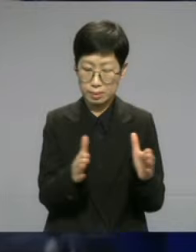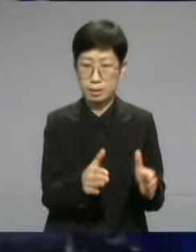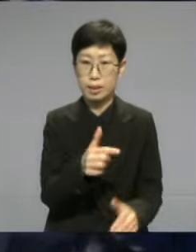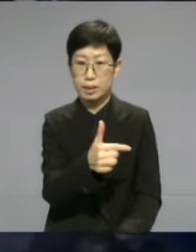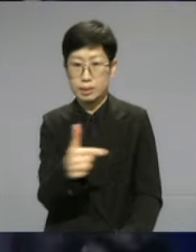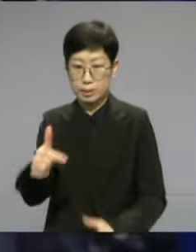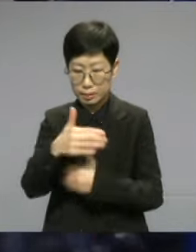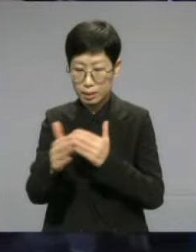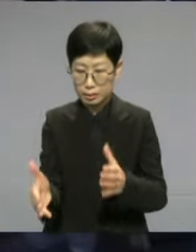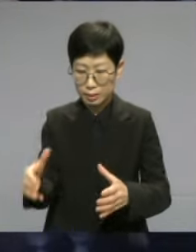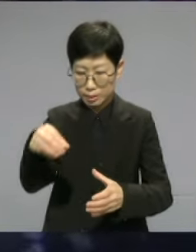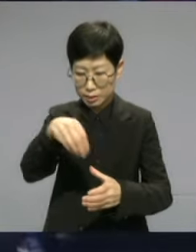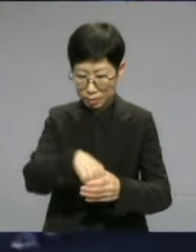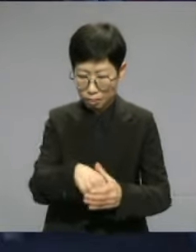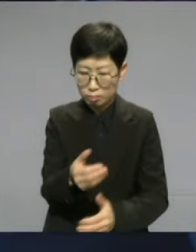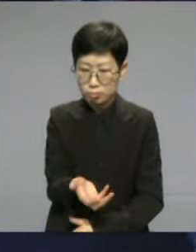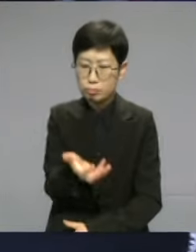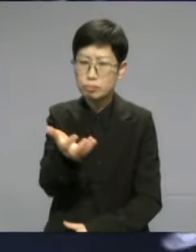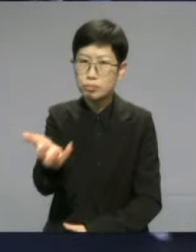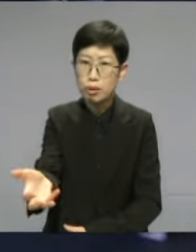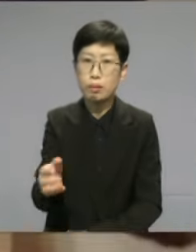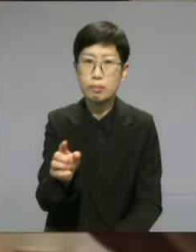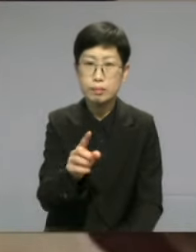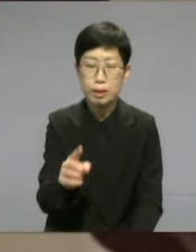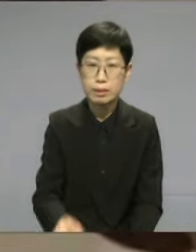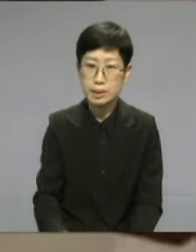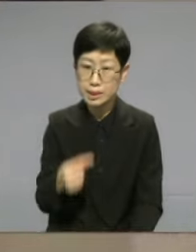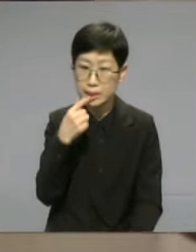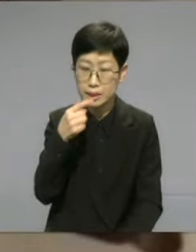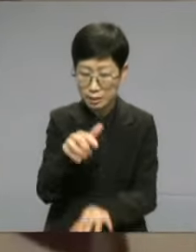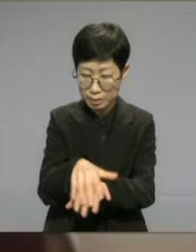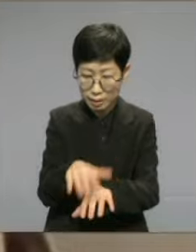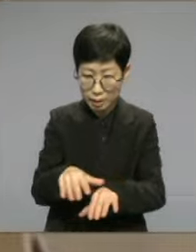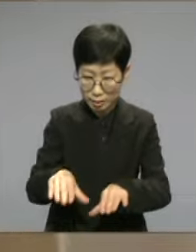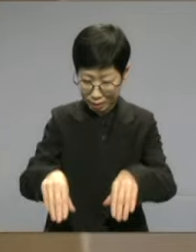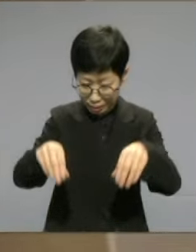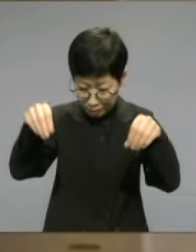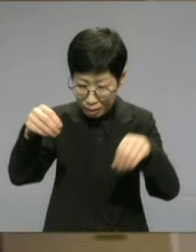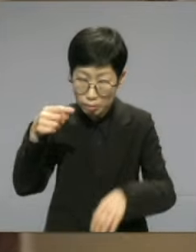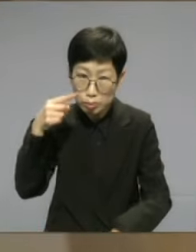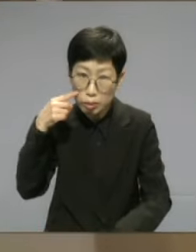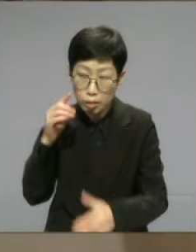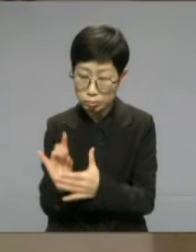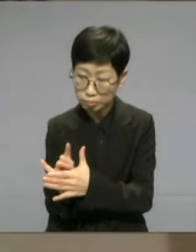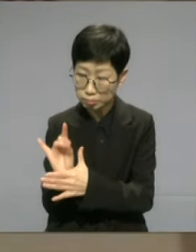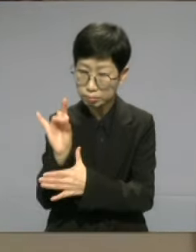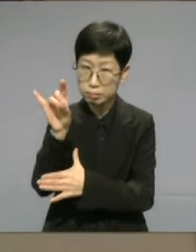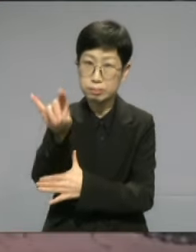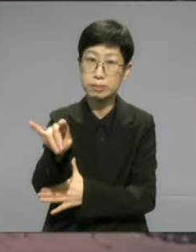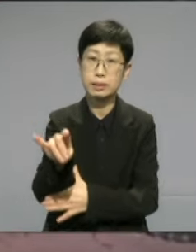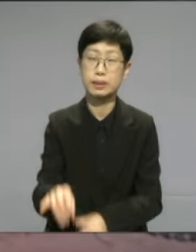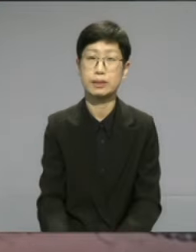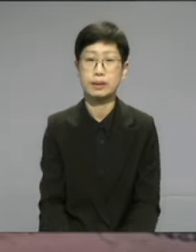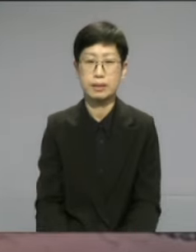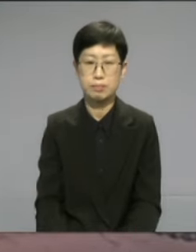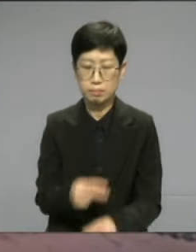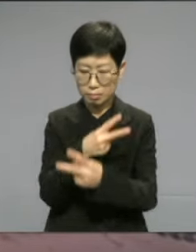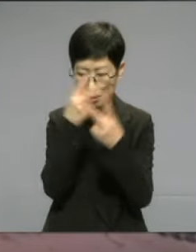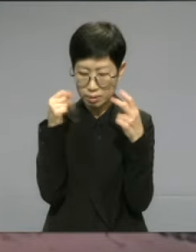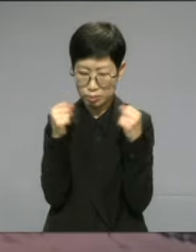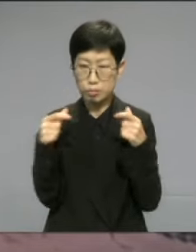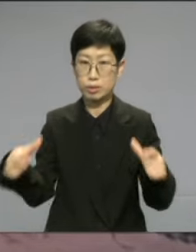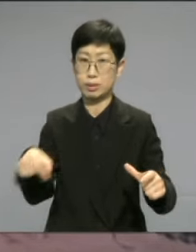큰 상자에 담겨 이동하는 무언가, 흰 천을 걷어보니 고개를 빼꼼 내민 건 기린인데요. 멕시코